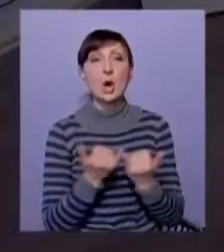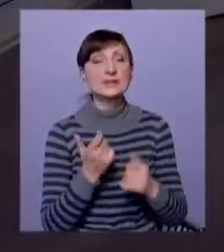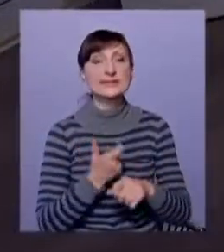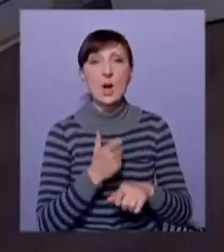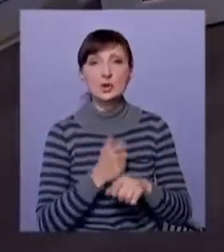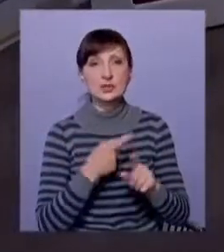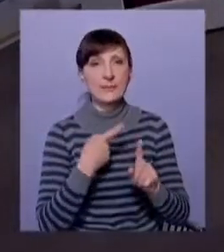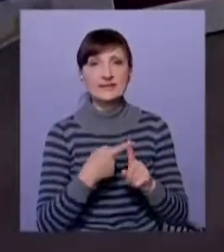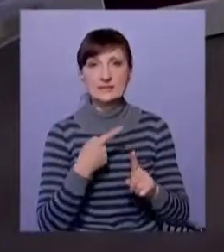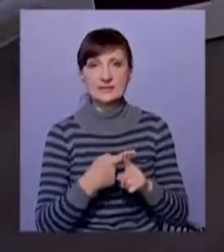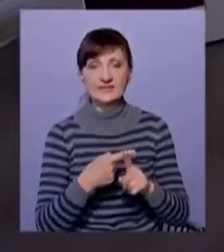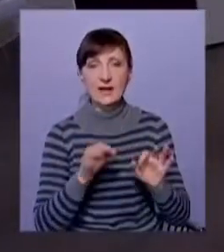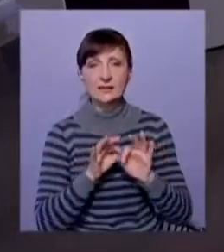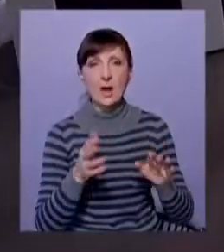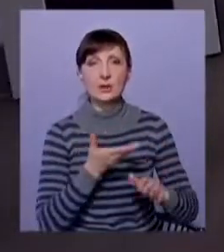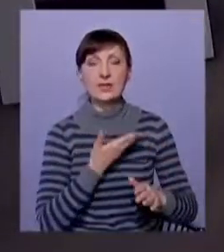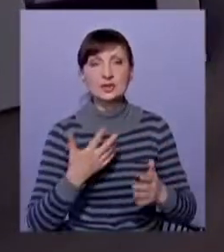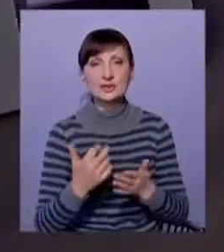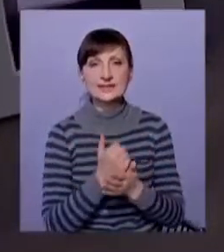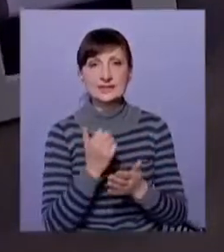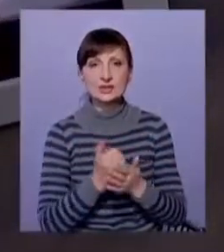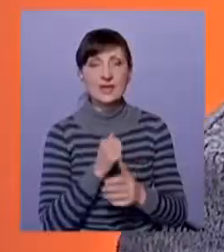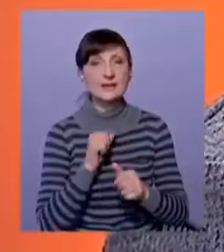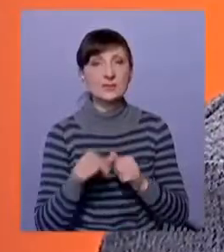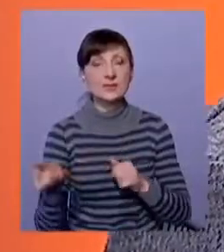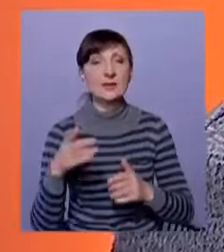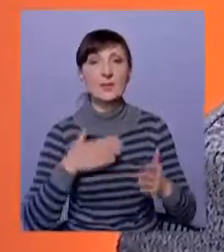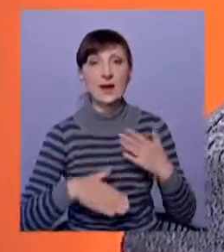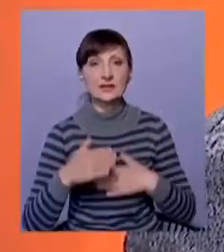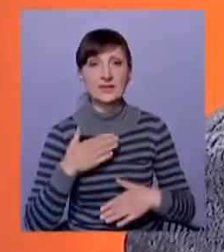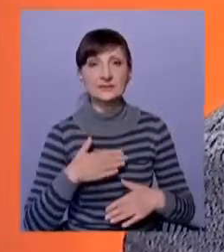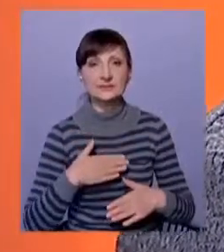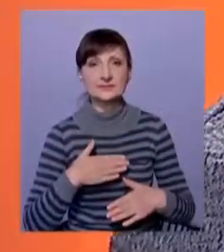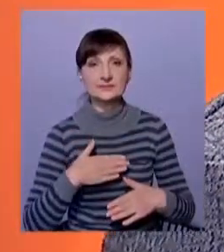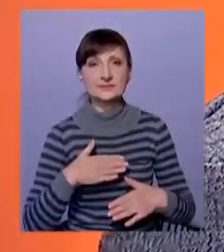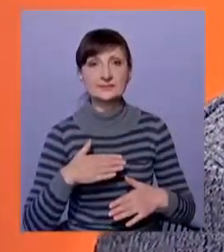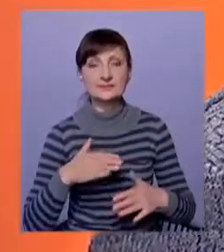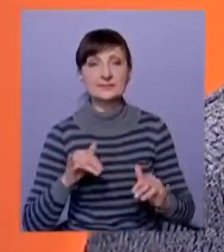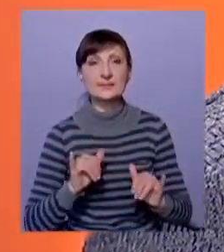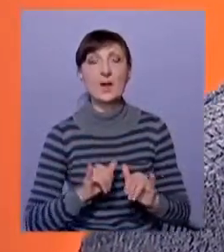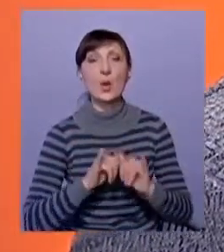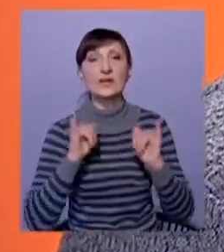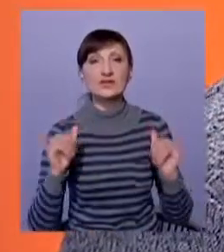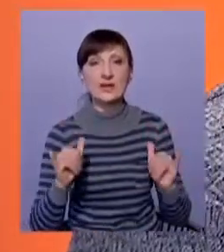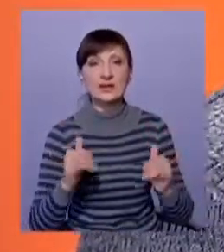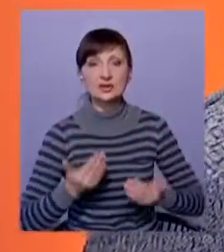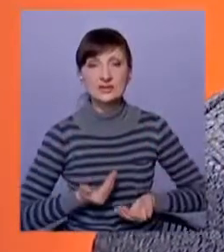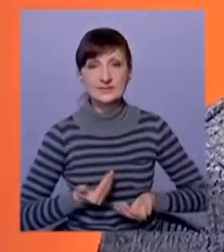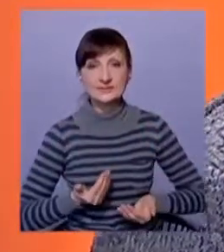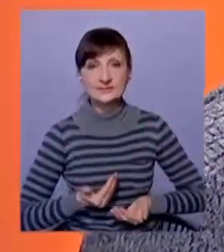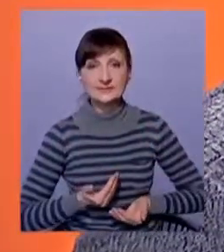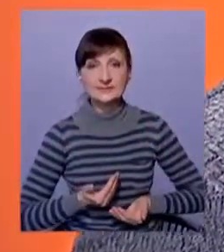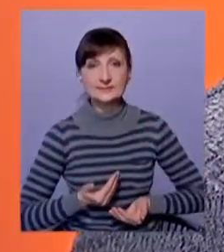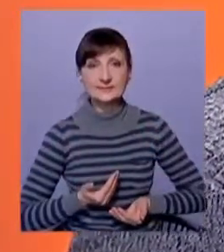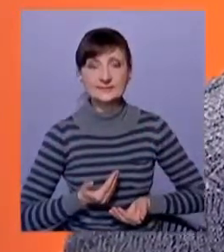позитивно отозвались о наших достижениях. Особенно их порадовало увеличение продолжительности жизни. Они сказали, что